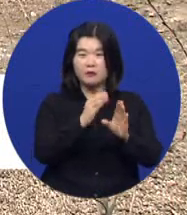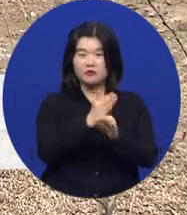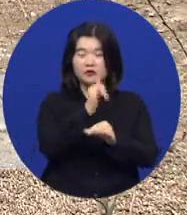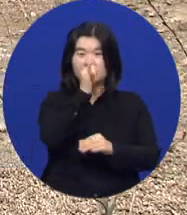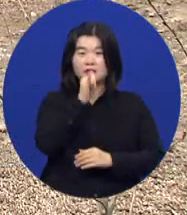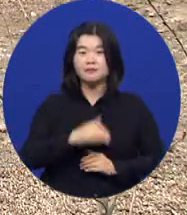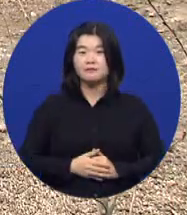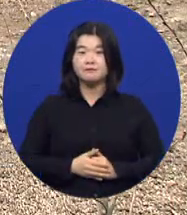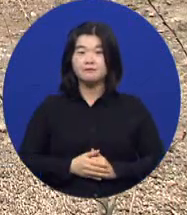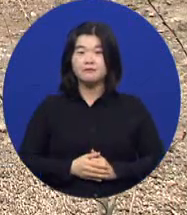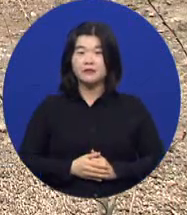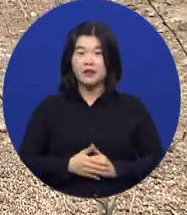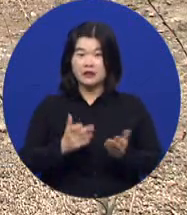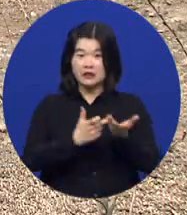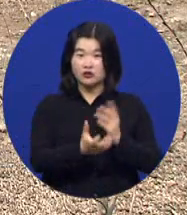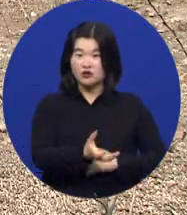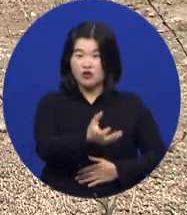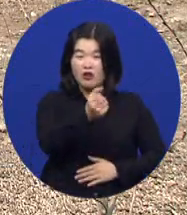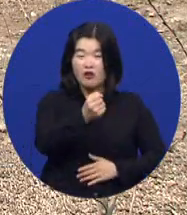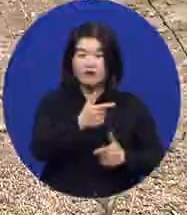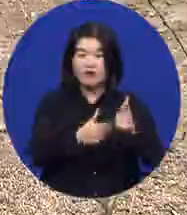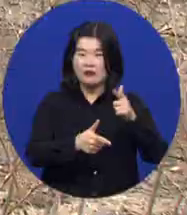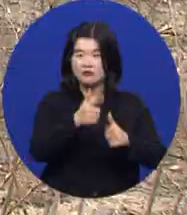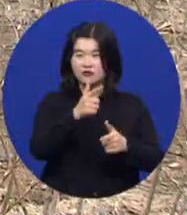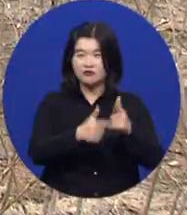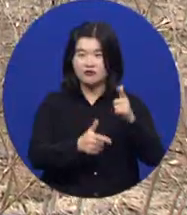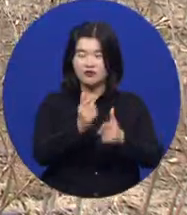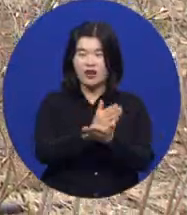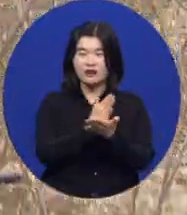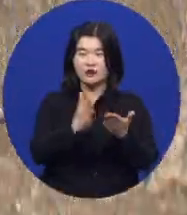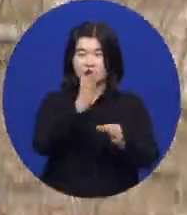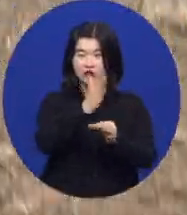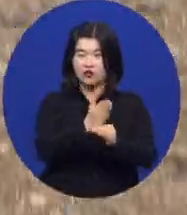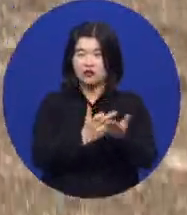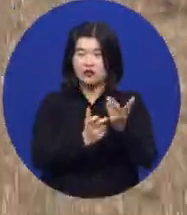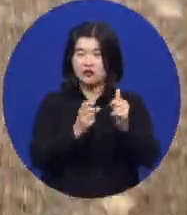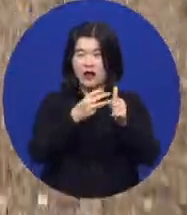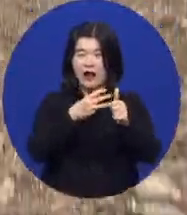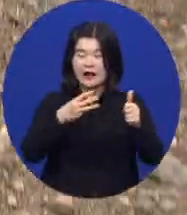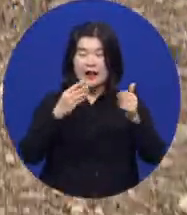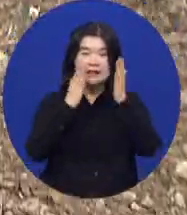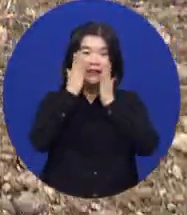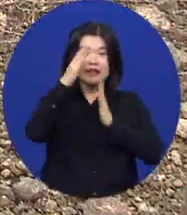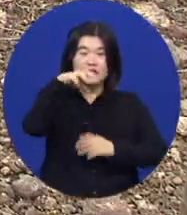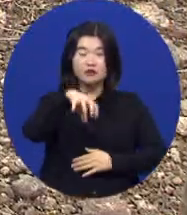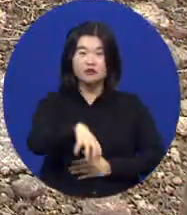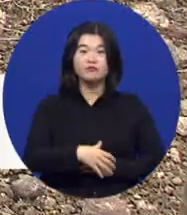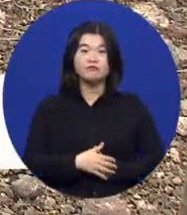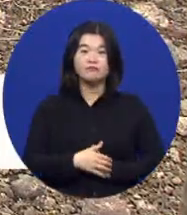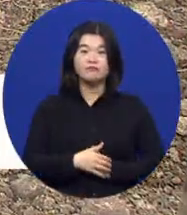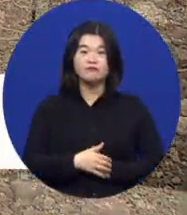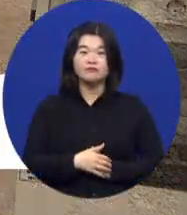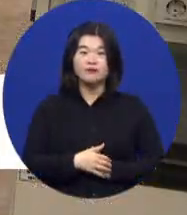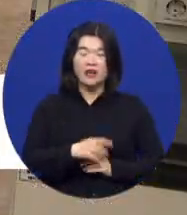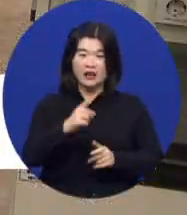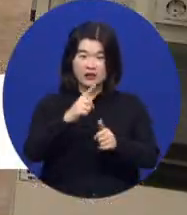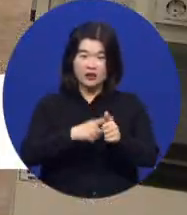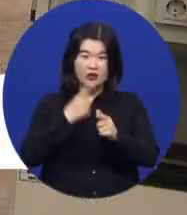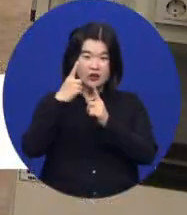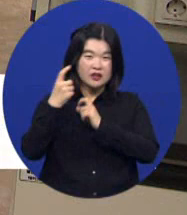있습니다. 제주 자생 왕벚나무 묘목을 보급하고 있는 제주도 한라생태숲.